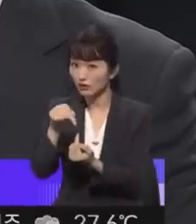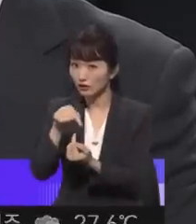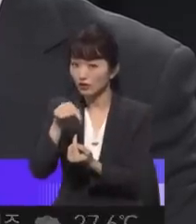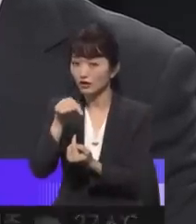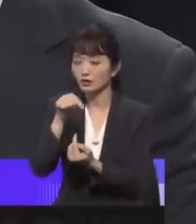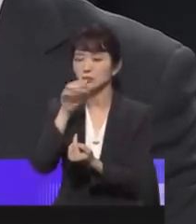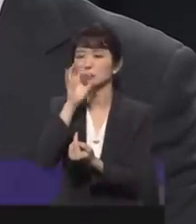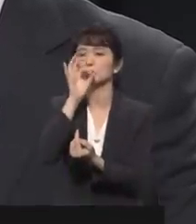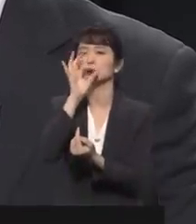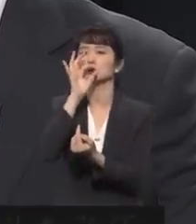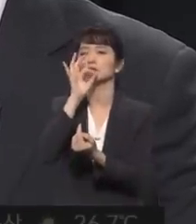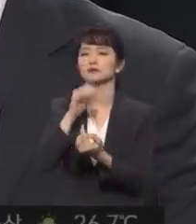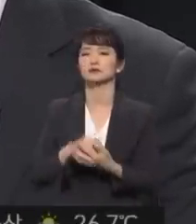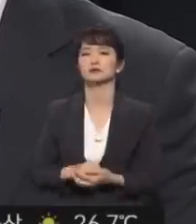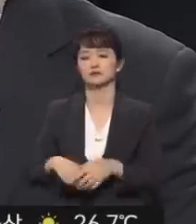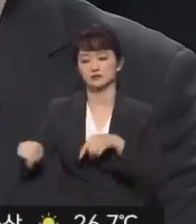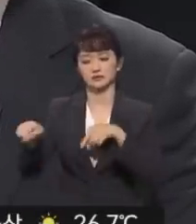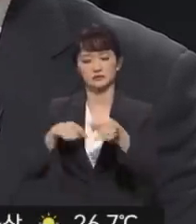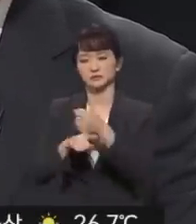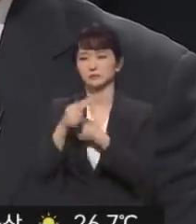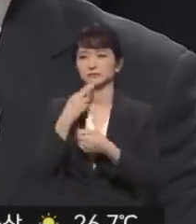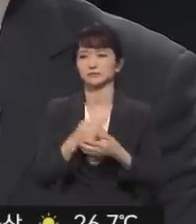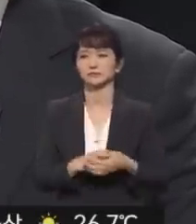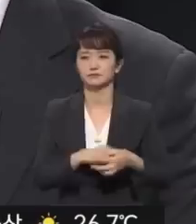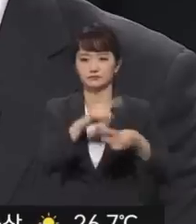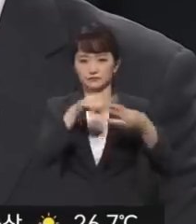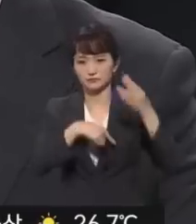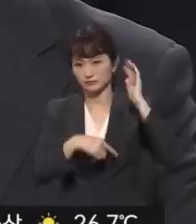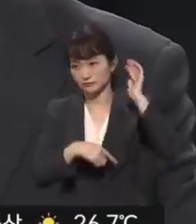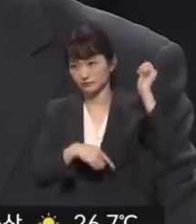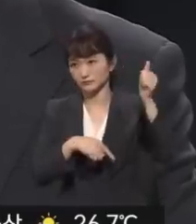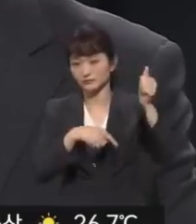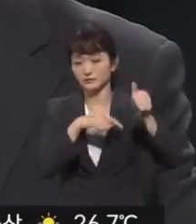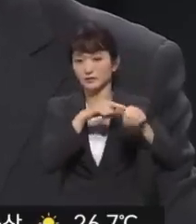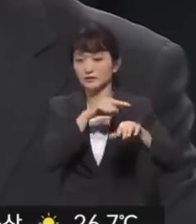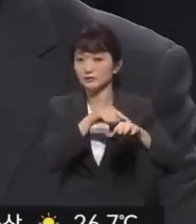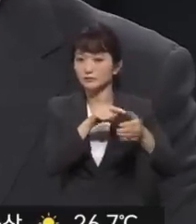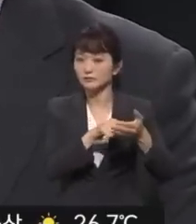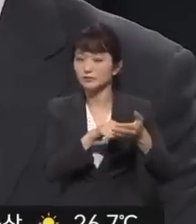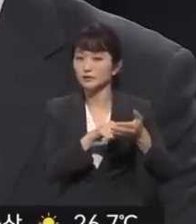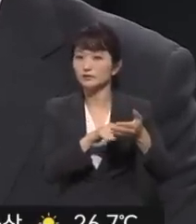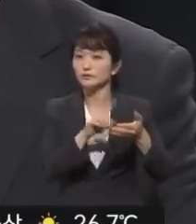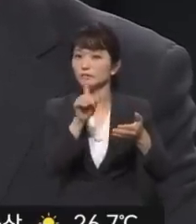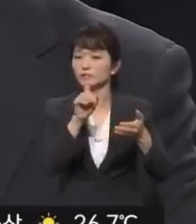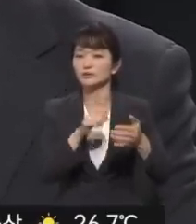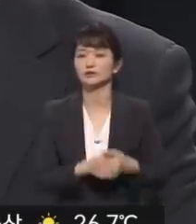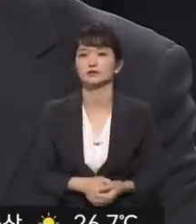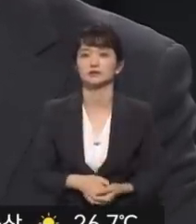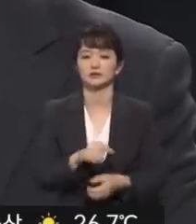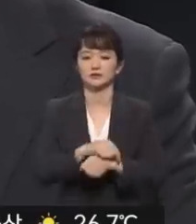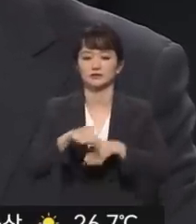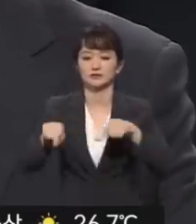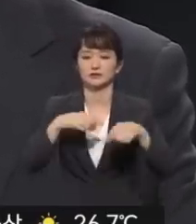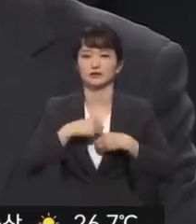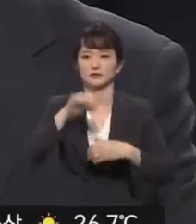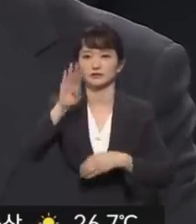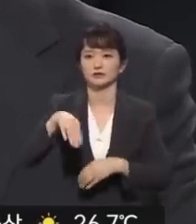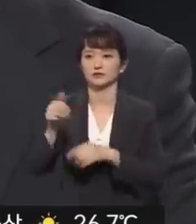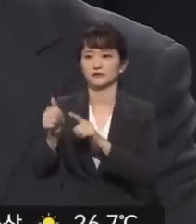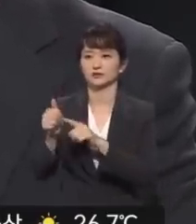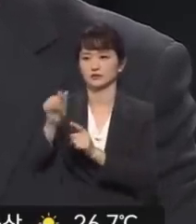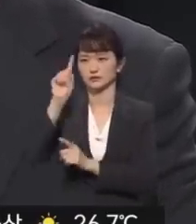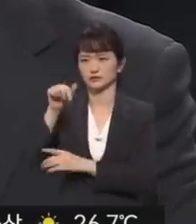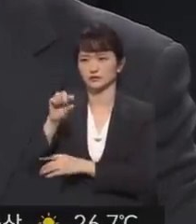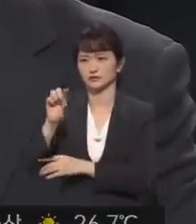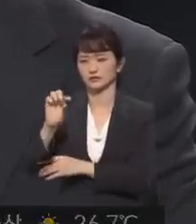수치적으로 의미도 관련 대통령 의중을 확인해 모셔야 된다고 있는 윤 석 을 대통령이 임명한 이성민 잠깐 임명한 경찰청 자기